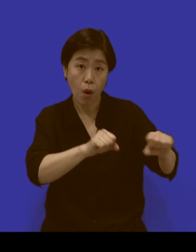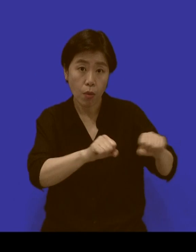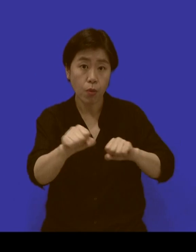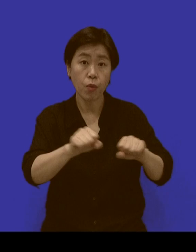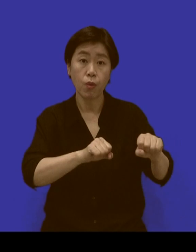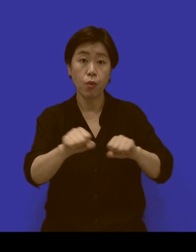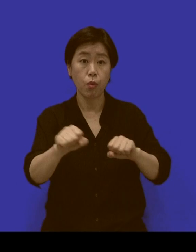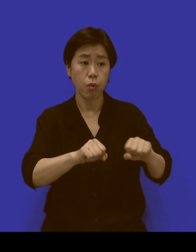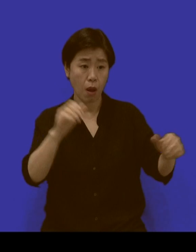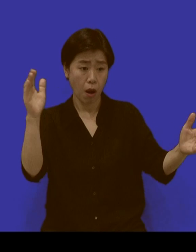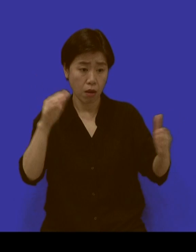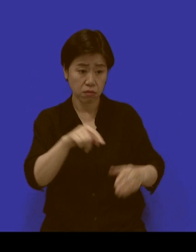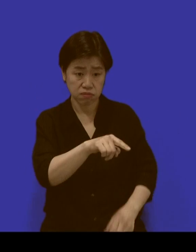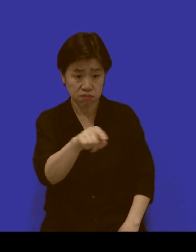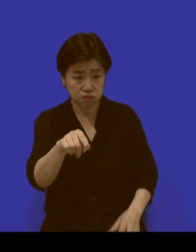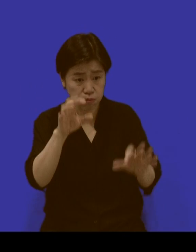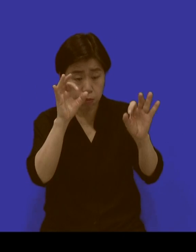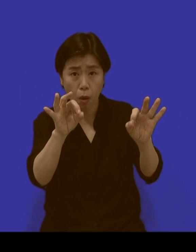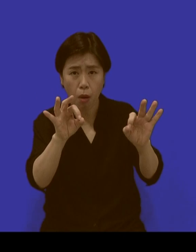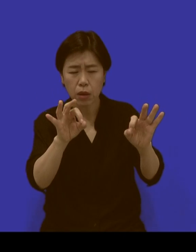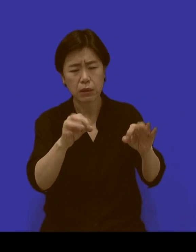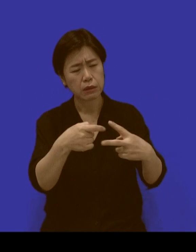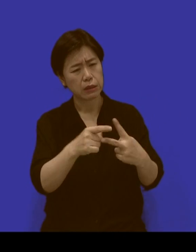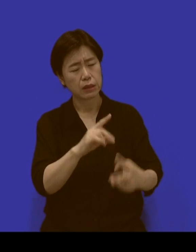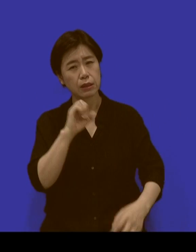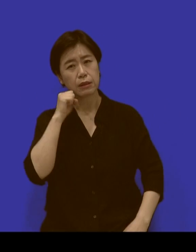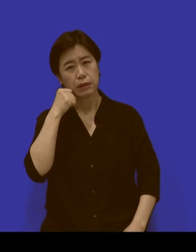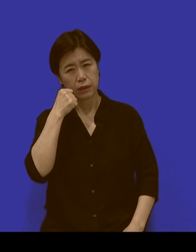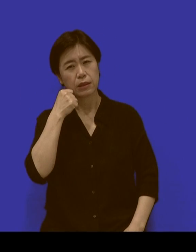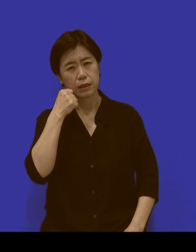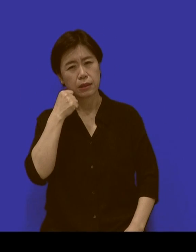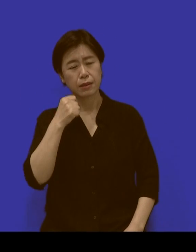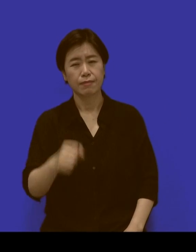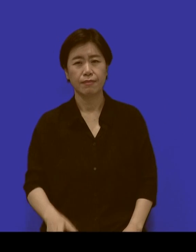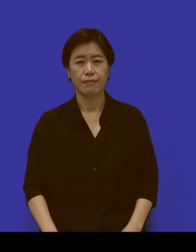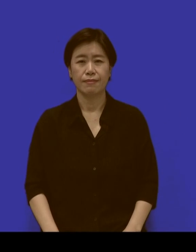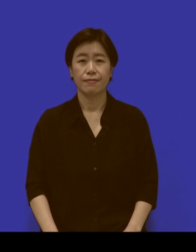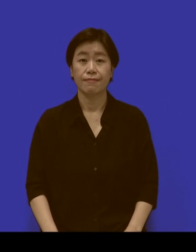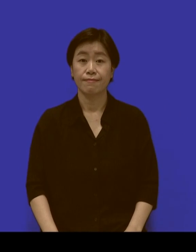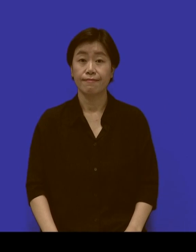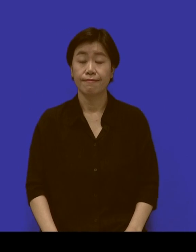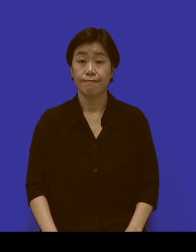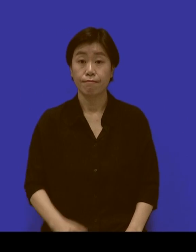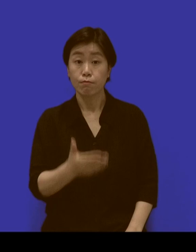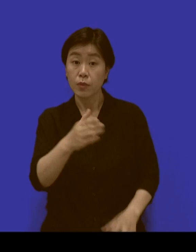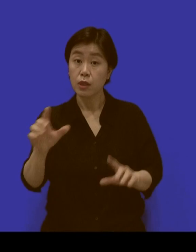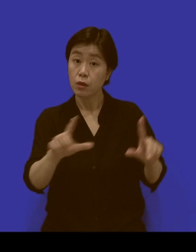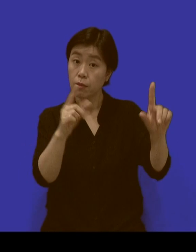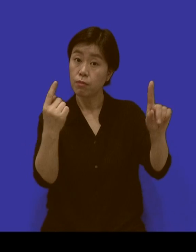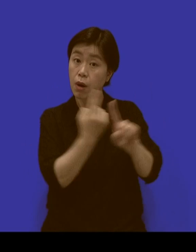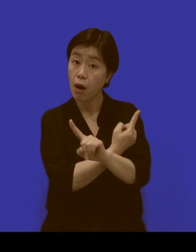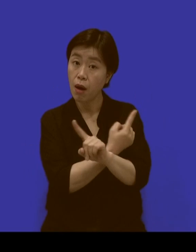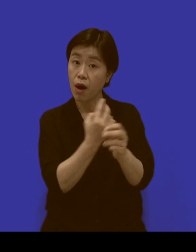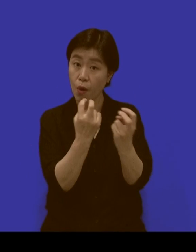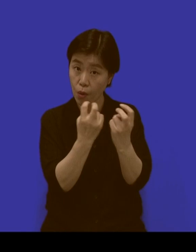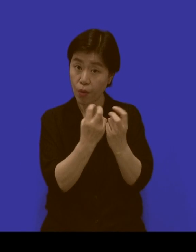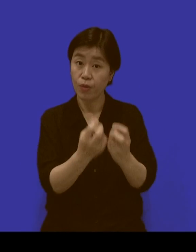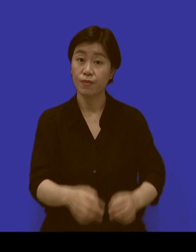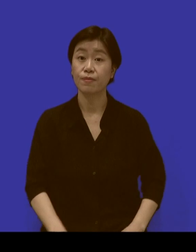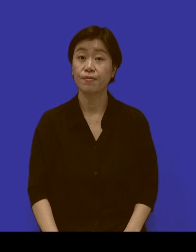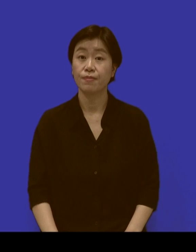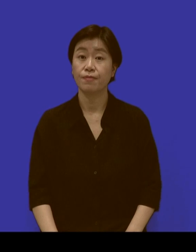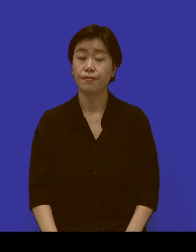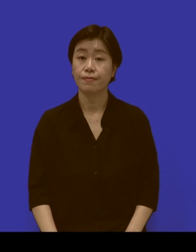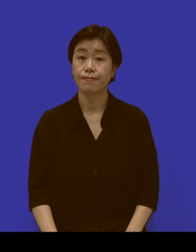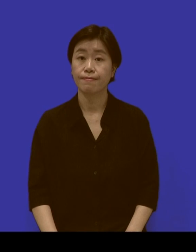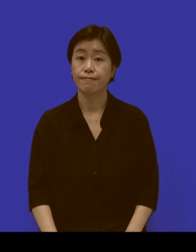그래서 저희가 바뀌기까지는 시간이 상당히 하나님이 오래 참으셨다. 저는 그렇게 그러다 봅니다. 어떻게 바뀌게 됐어요? 바뀌게 된 계기가